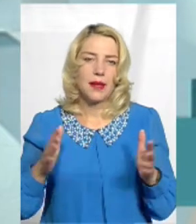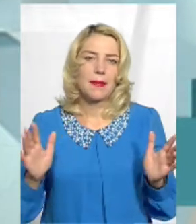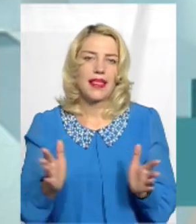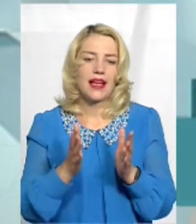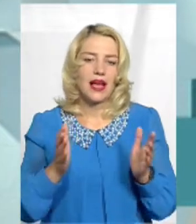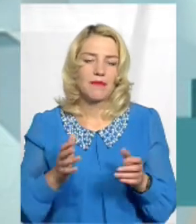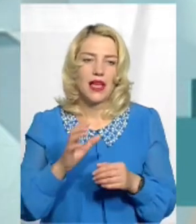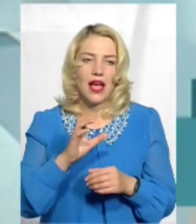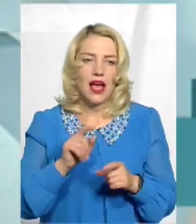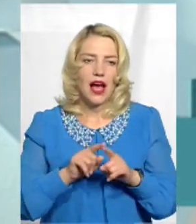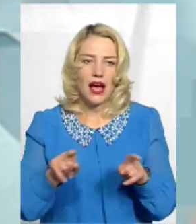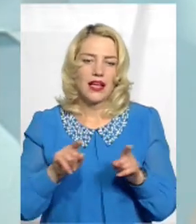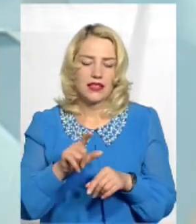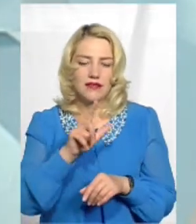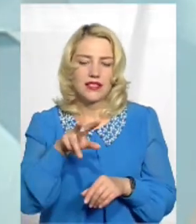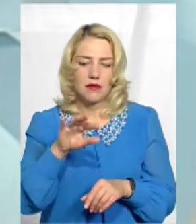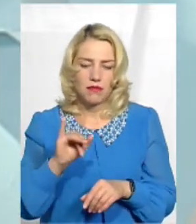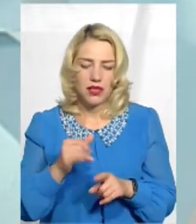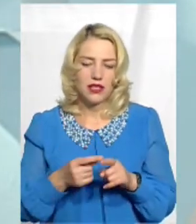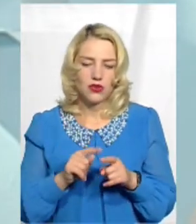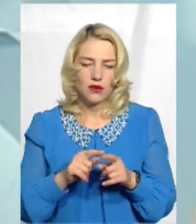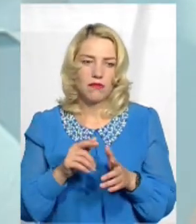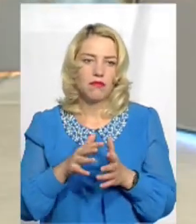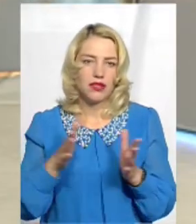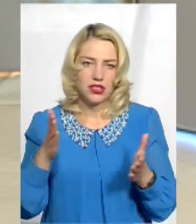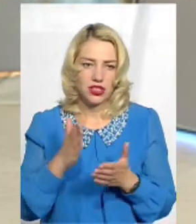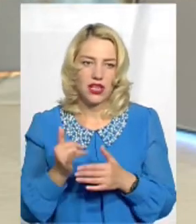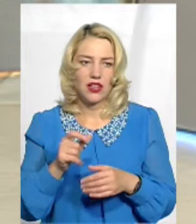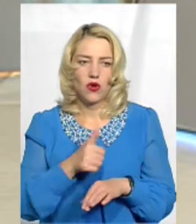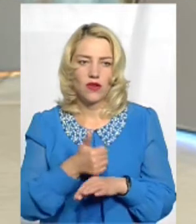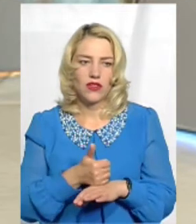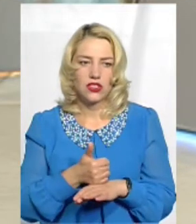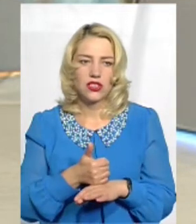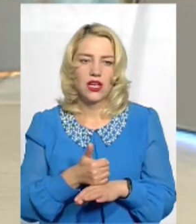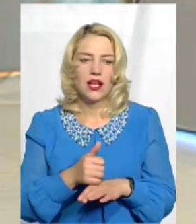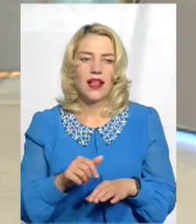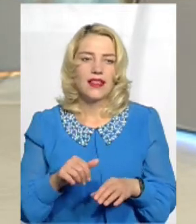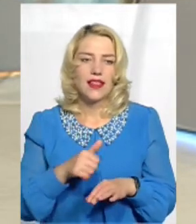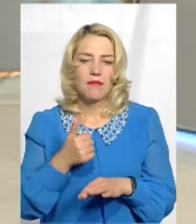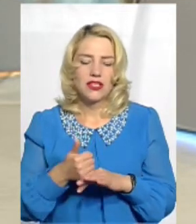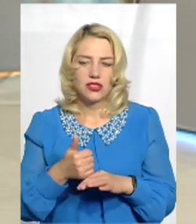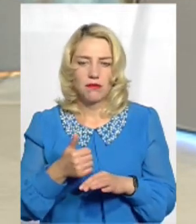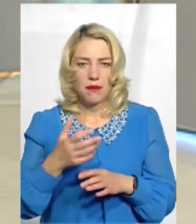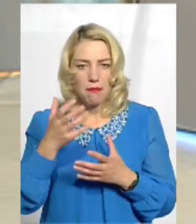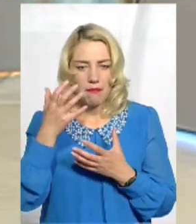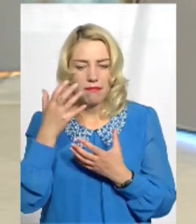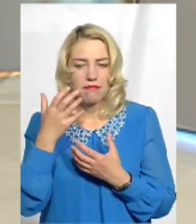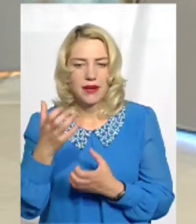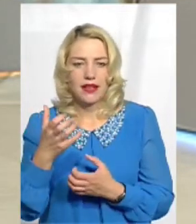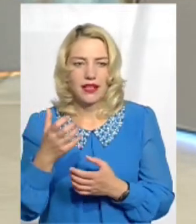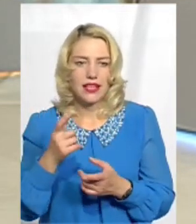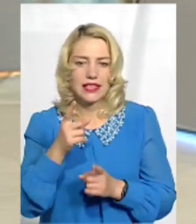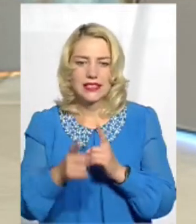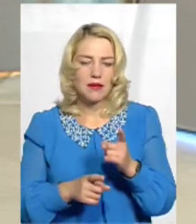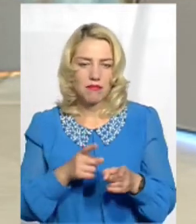оцих агентів змін в освіті стало більше. І це дуже добре. І найголовніше, що такими найбільшими прихильниками освітніх змін є